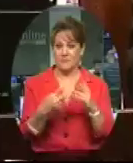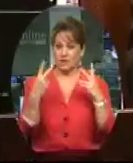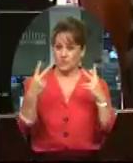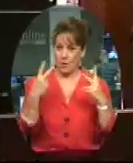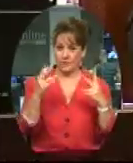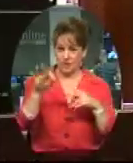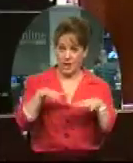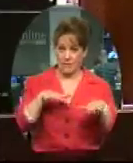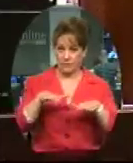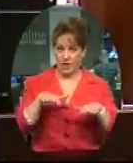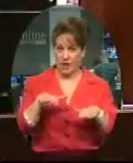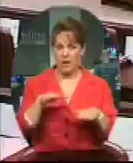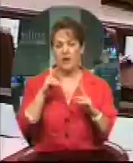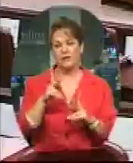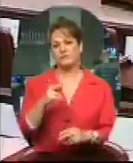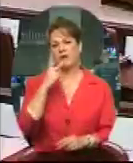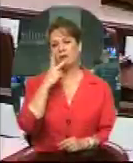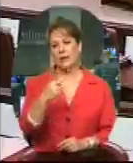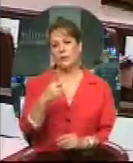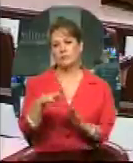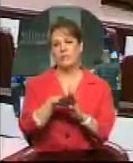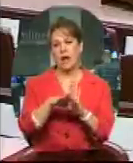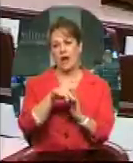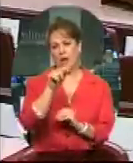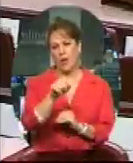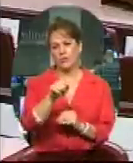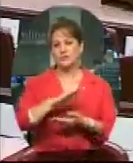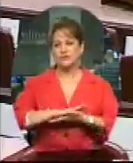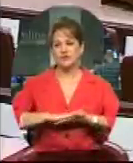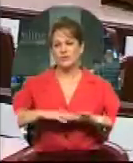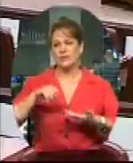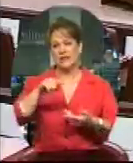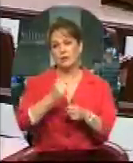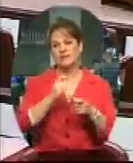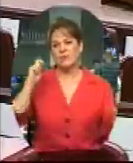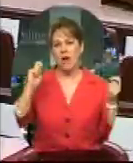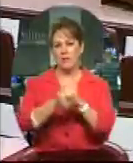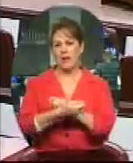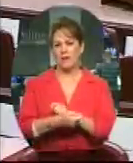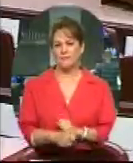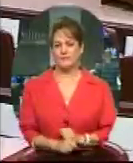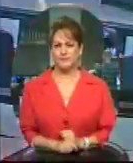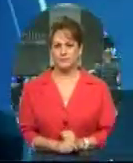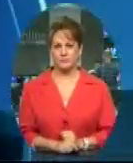האחרון, אפשר לשים את האצבע על החוק שמתחיל אולי מהפכה בשידור הציבורי. בעד